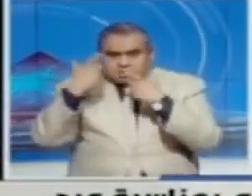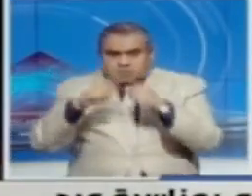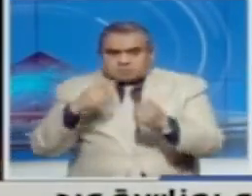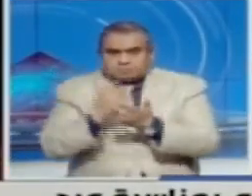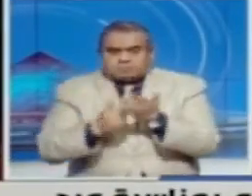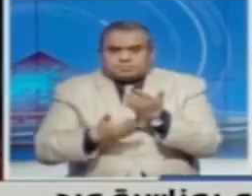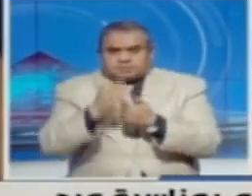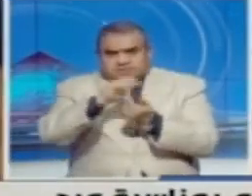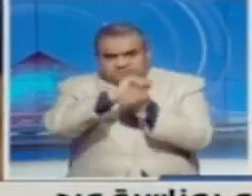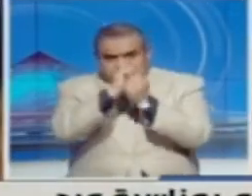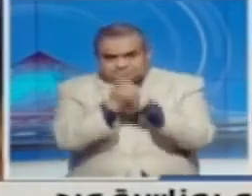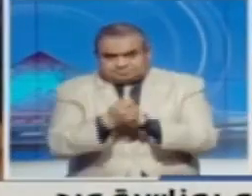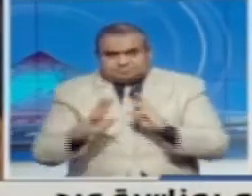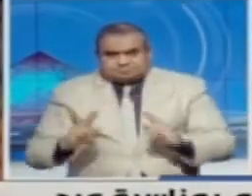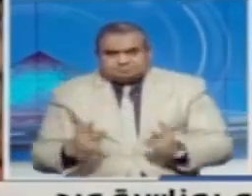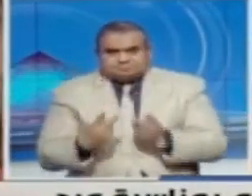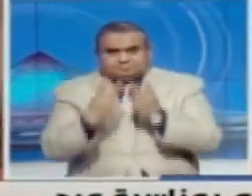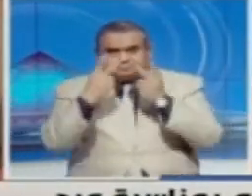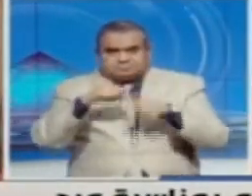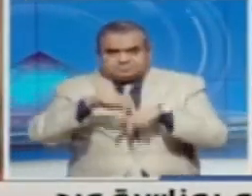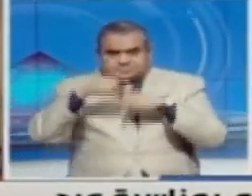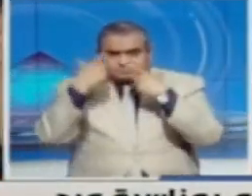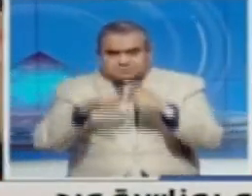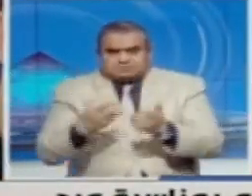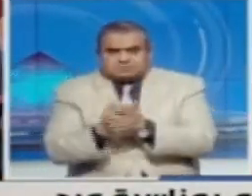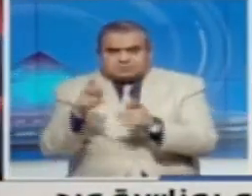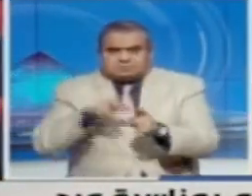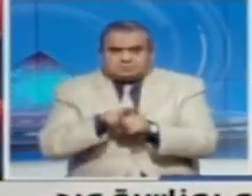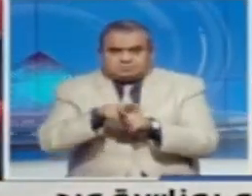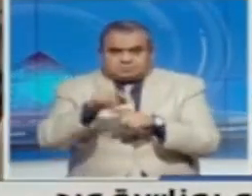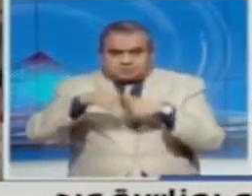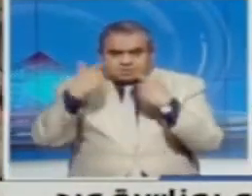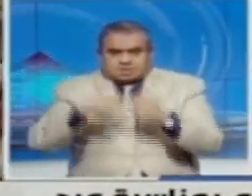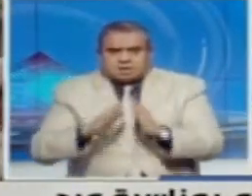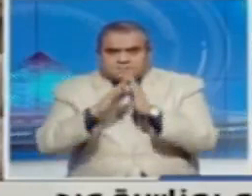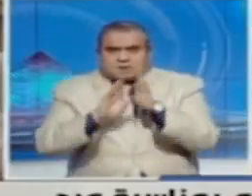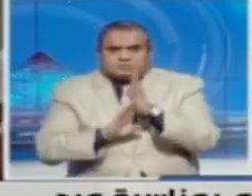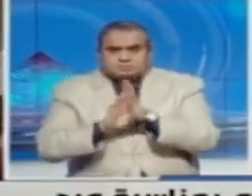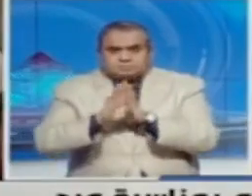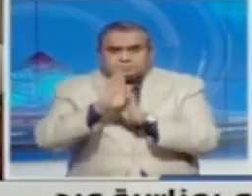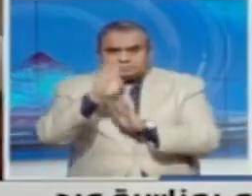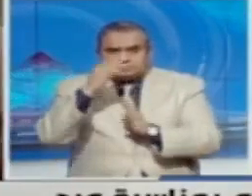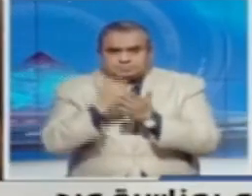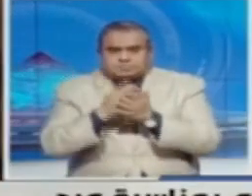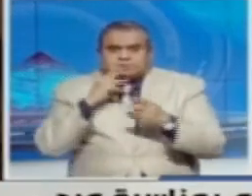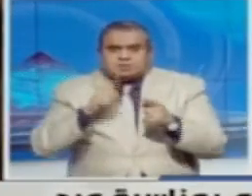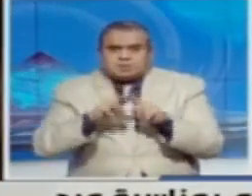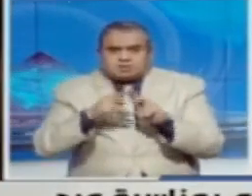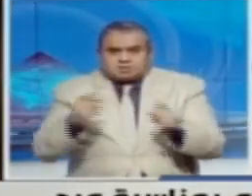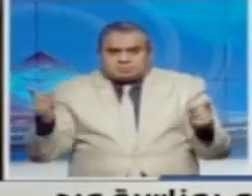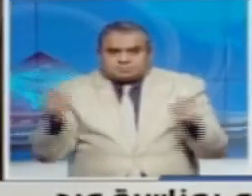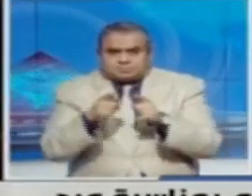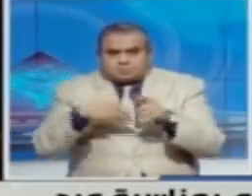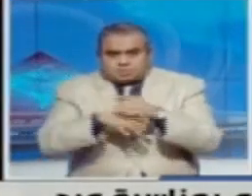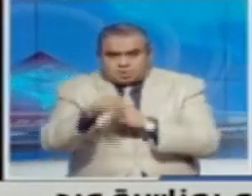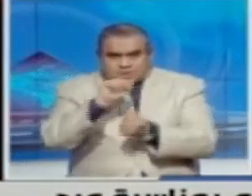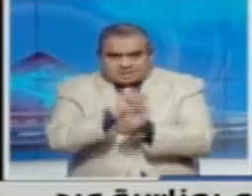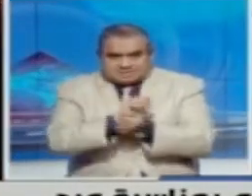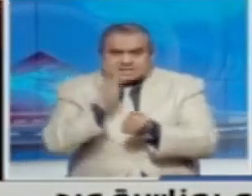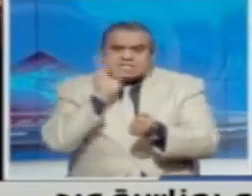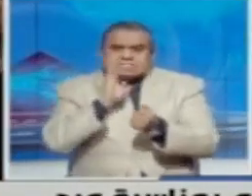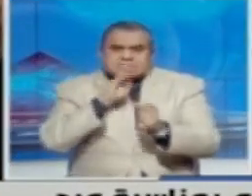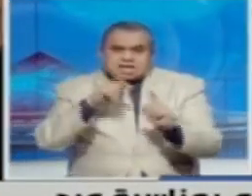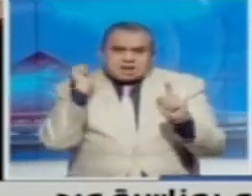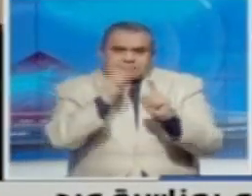النقلة النوعية التي تشهدها المنظومة العقابية في مصر، والتي قامت بتقويم سلوكيات النزلاء وساهمت